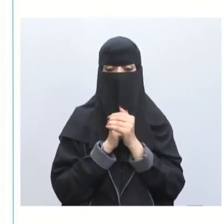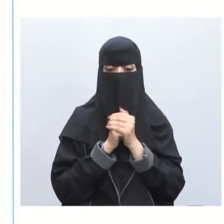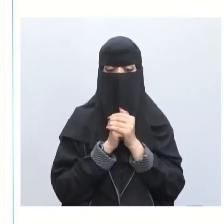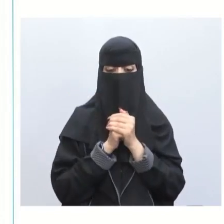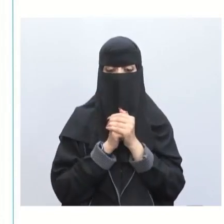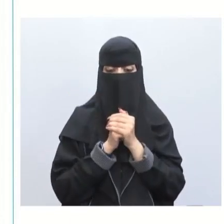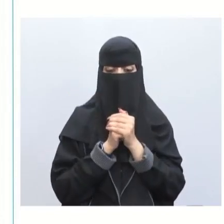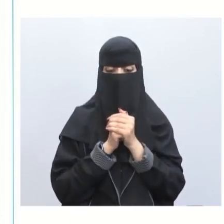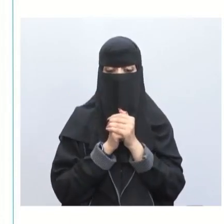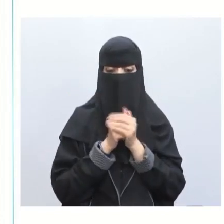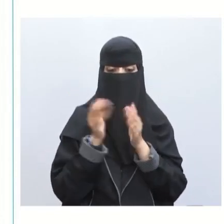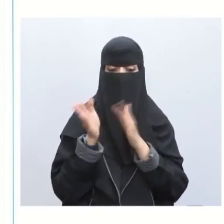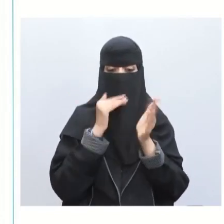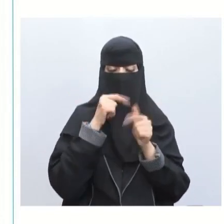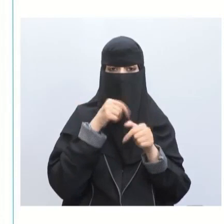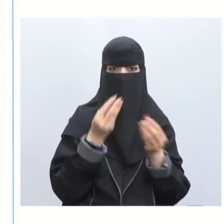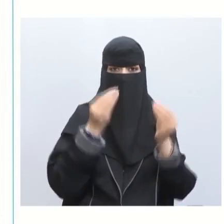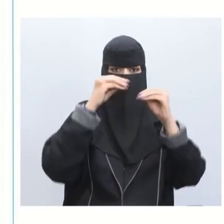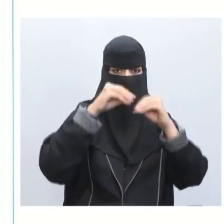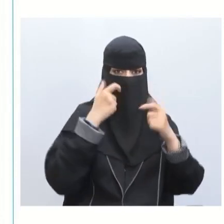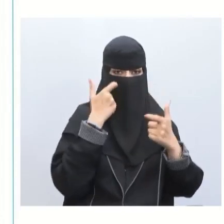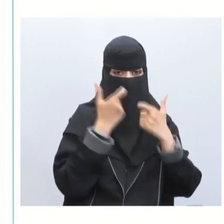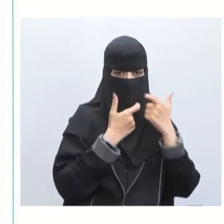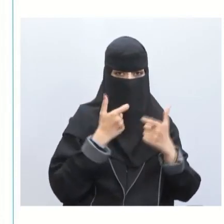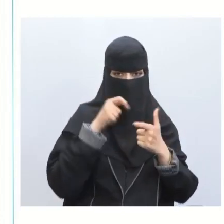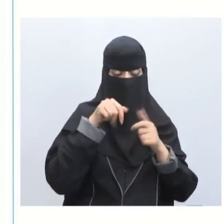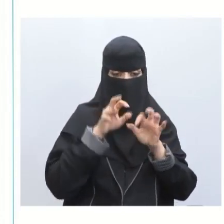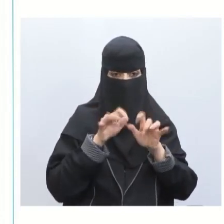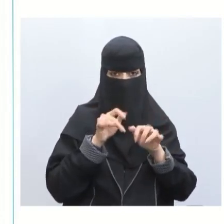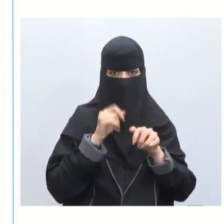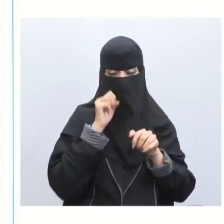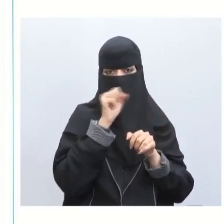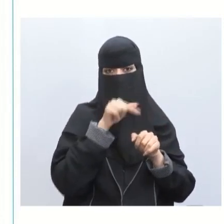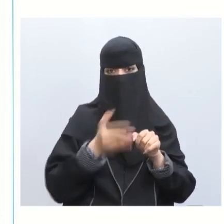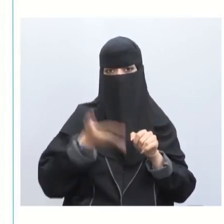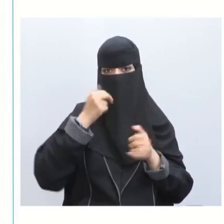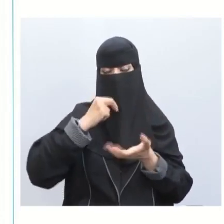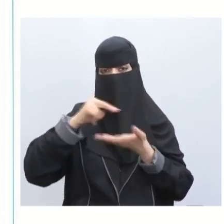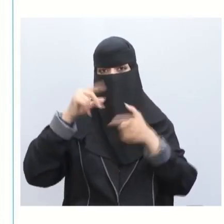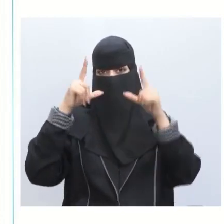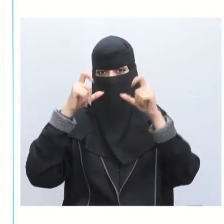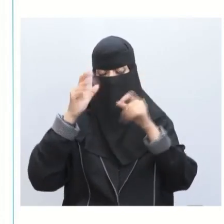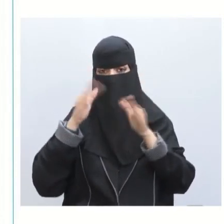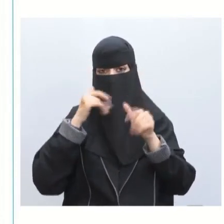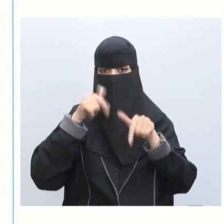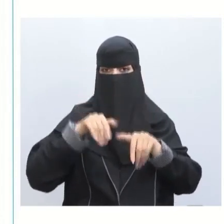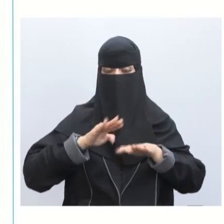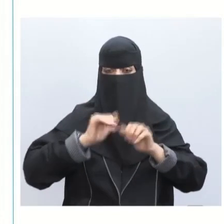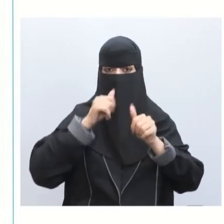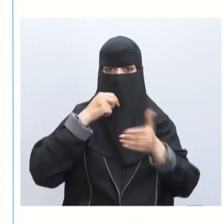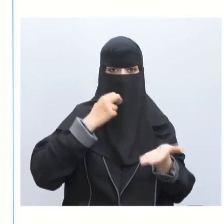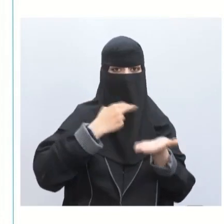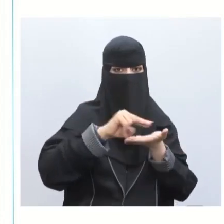المعلوماتيه وبعدها تعبئه الملاحظات الخاصه بابلاغ ورفع الصوره مصوره بامكانك